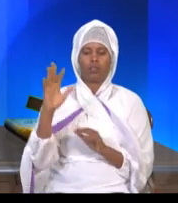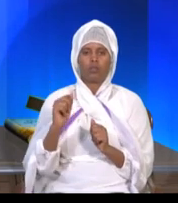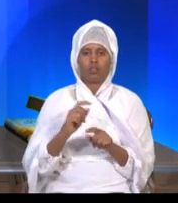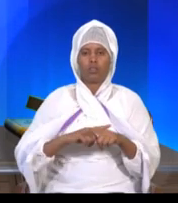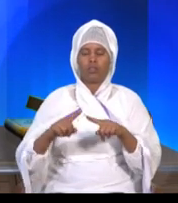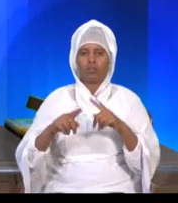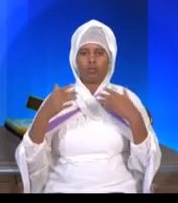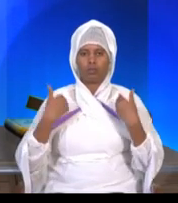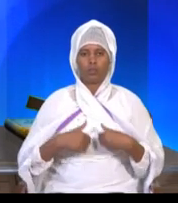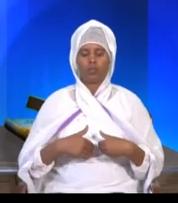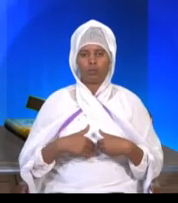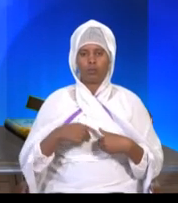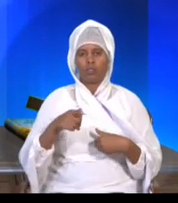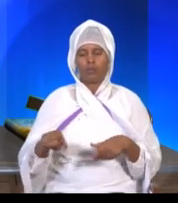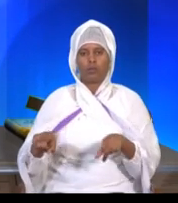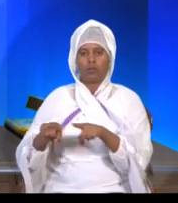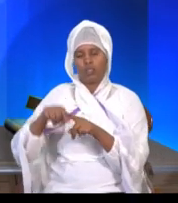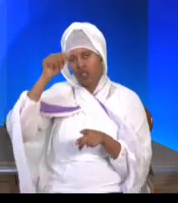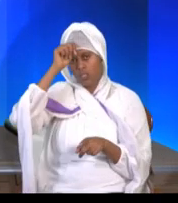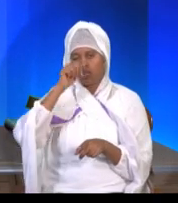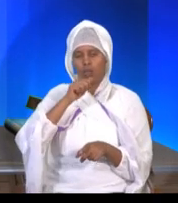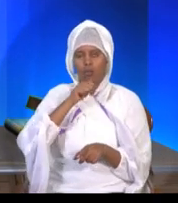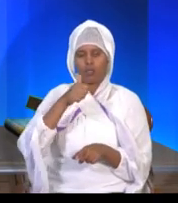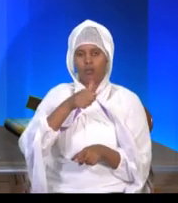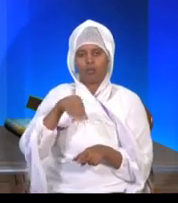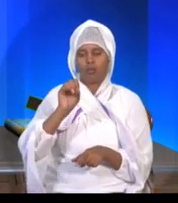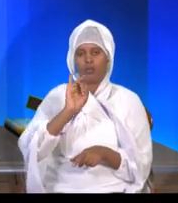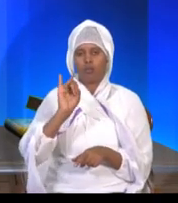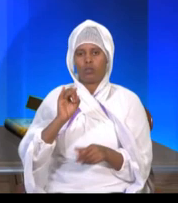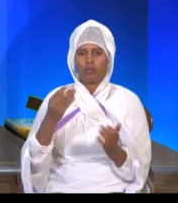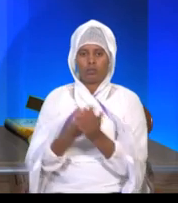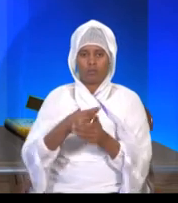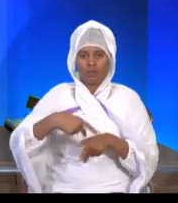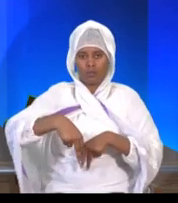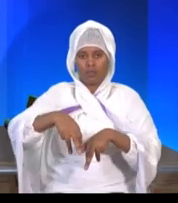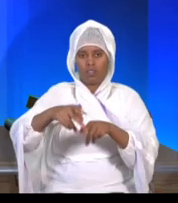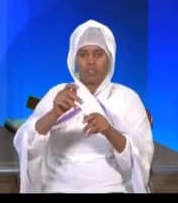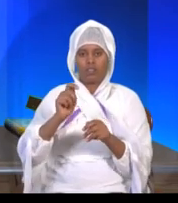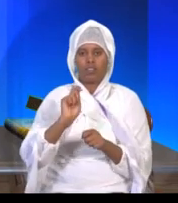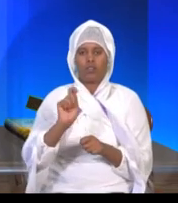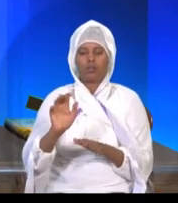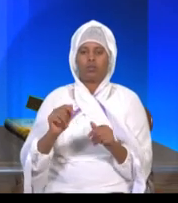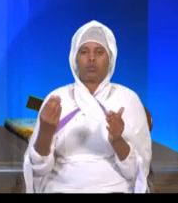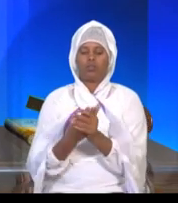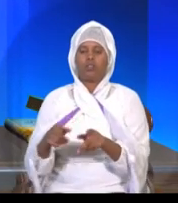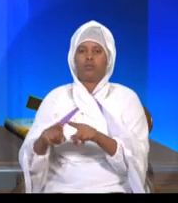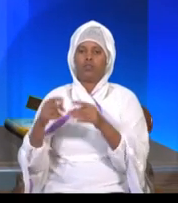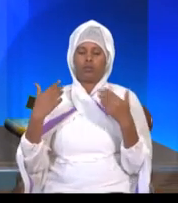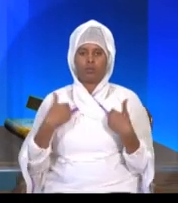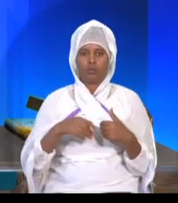ድማ ብኡንብኡ ሞቱ ኣብቲ ጎኒ ናይ ኣባ እብሎይ ኖላዊ ኣባግእ ድማ ቀበርዎም